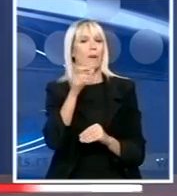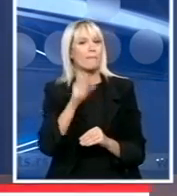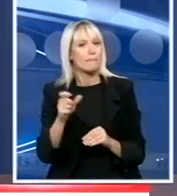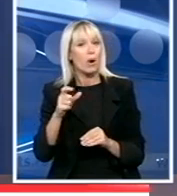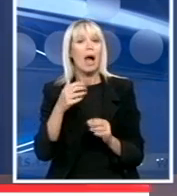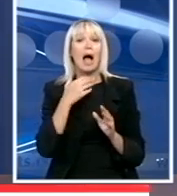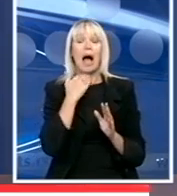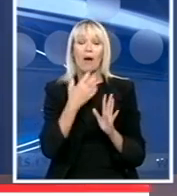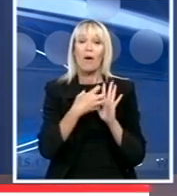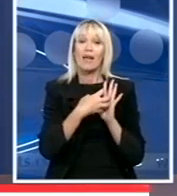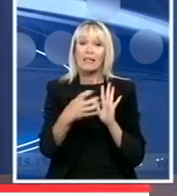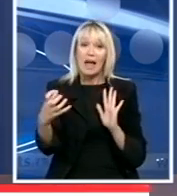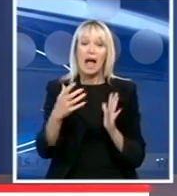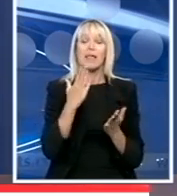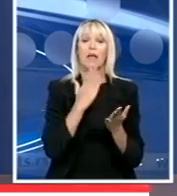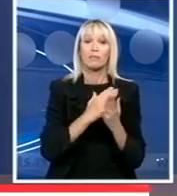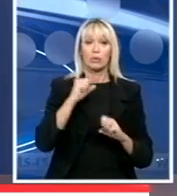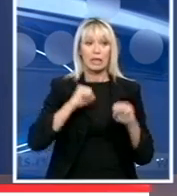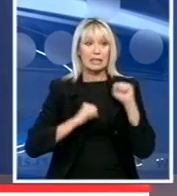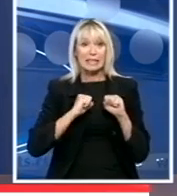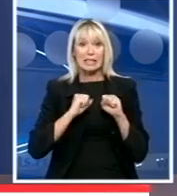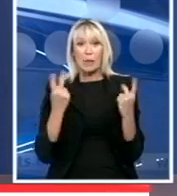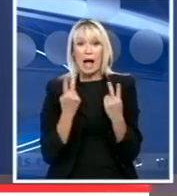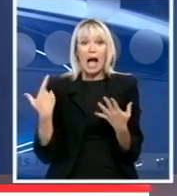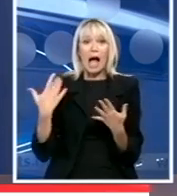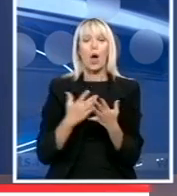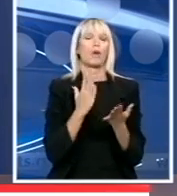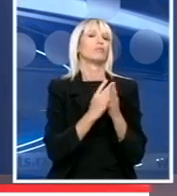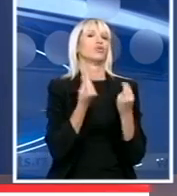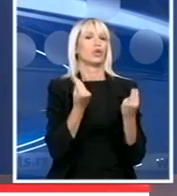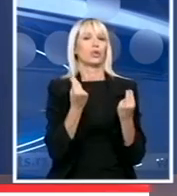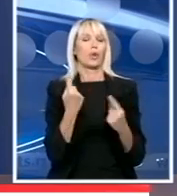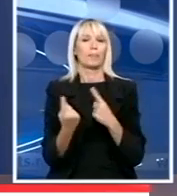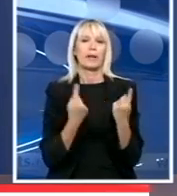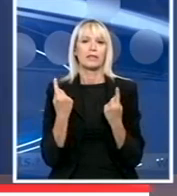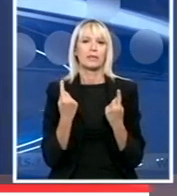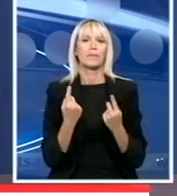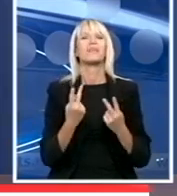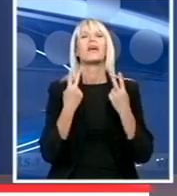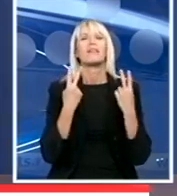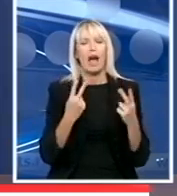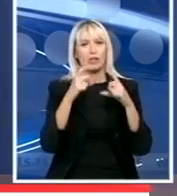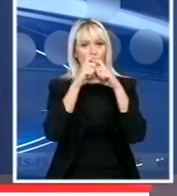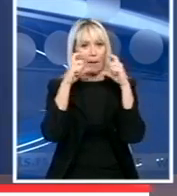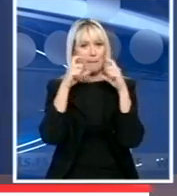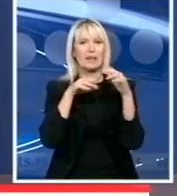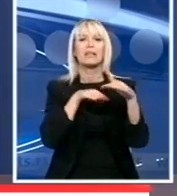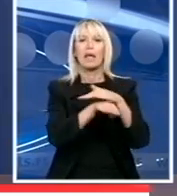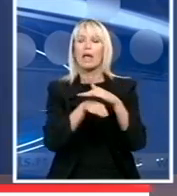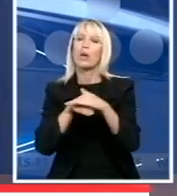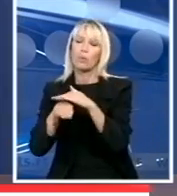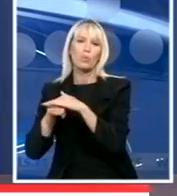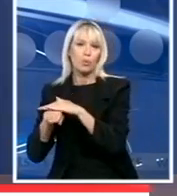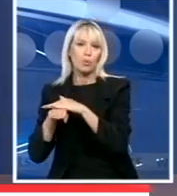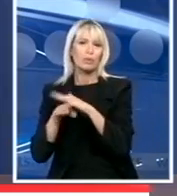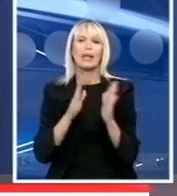hospitalizovanih osoba u budućem periodu. I neophodno je da nosimo maske u zatvorenom prostoru,